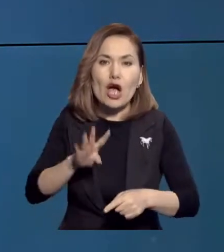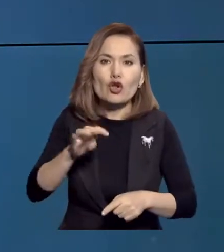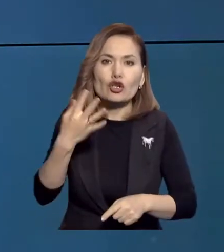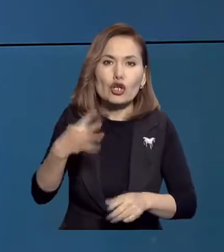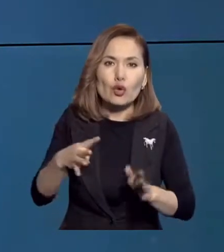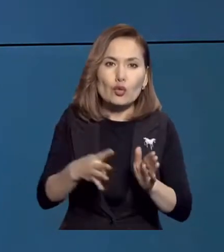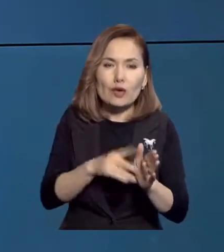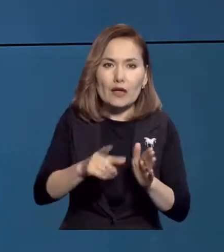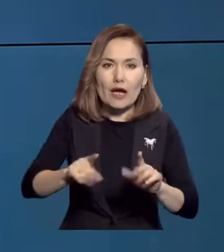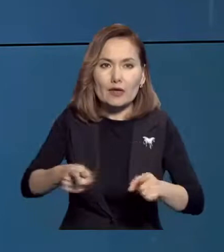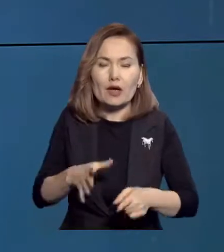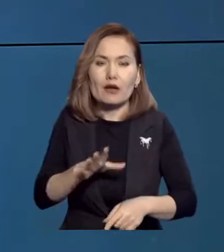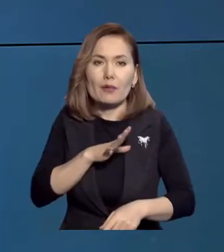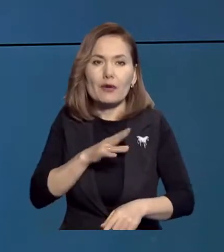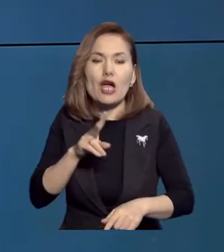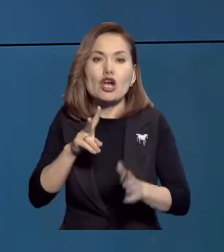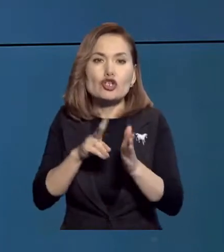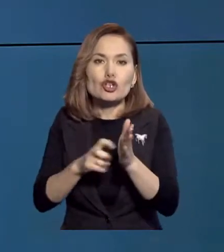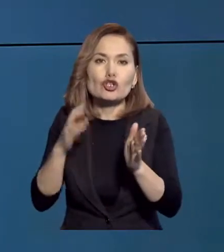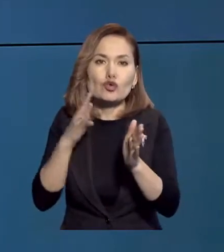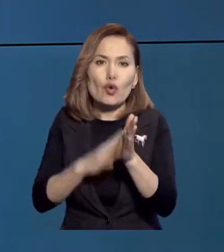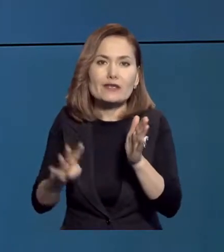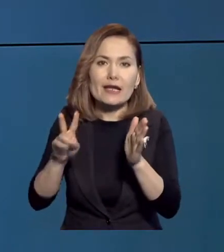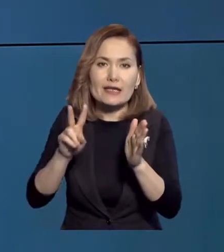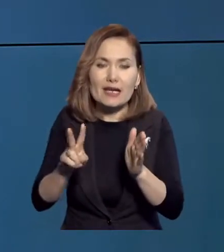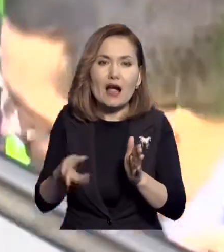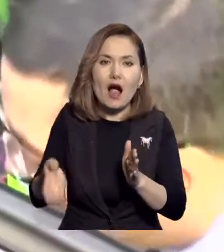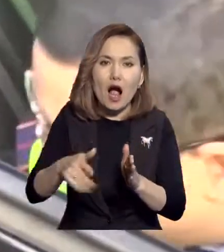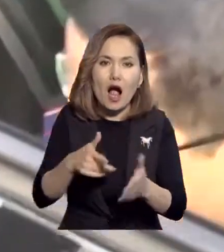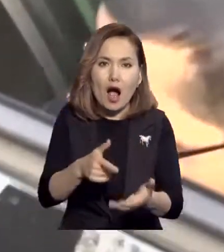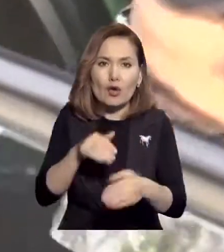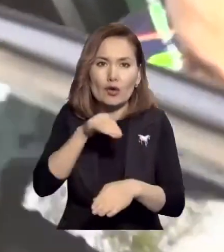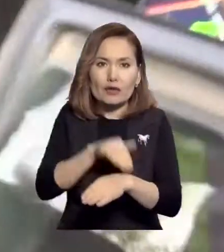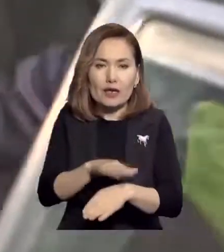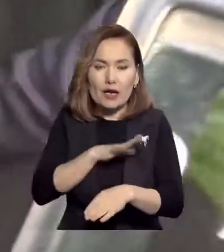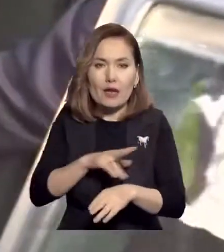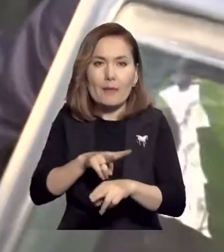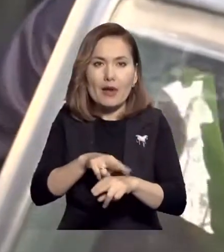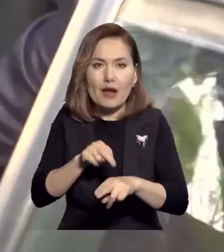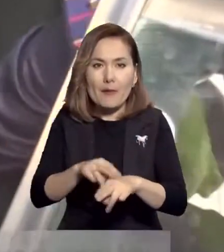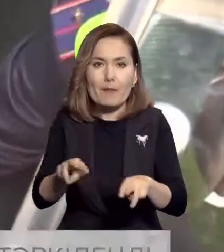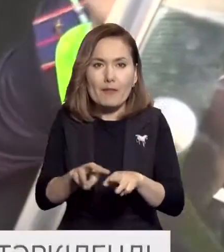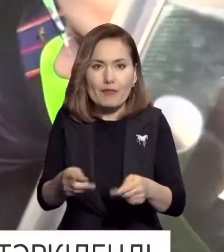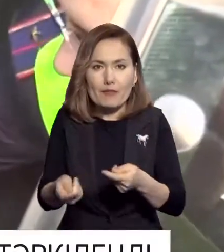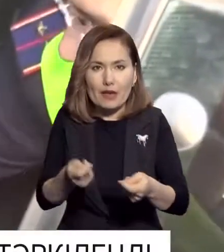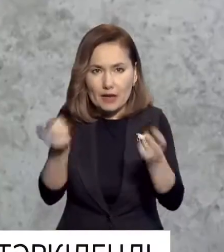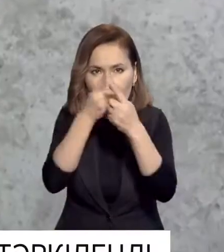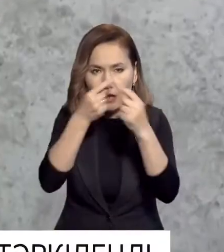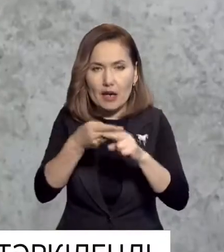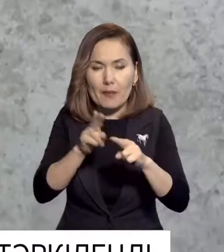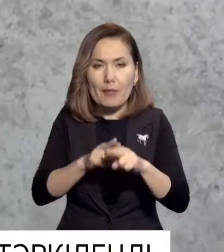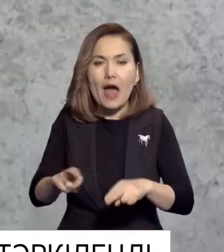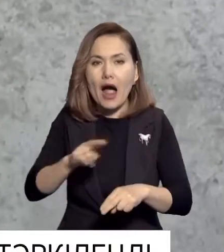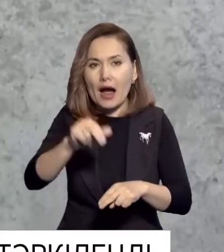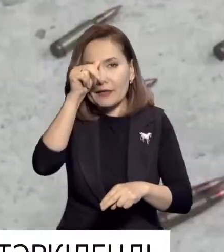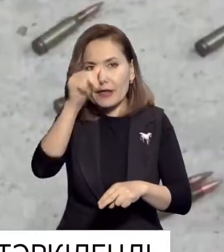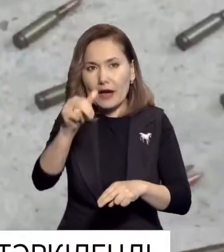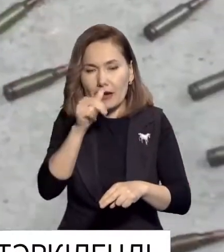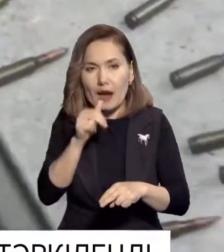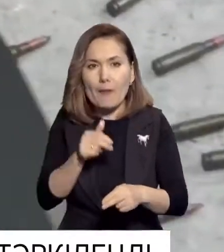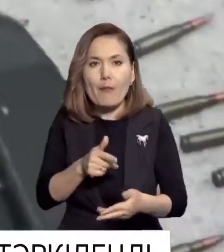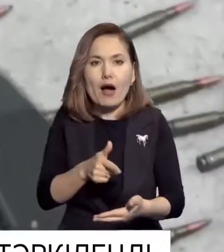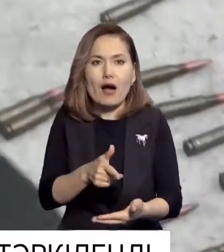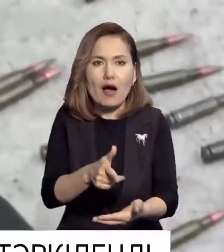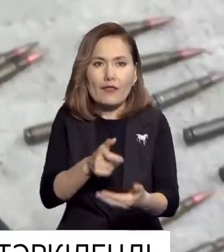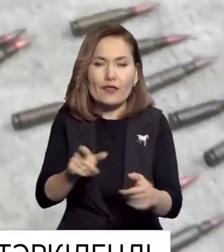азамат құрықталып, 792 қару тәркіледі. Бұл туралы ішкі істер министрлігінің өкілдері айтты. Қаңтар оқиғасы кезінде аңшылық